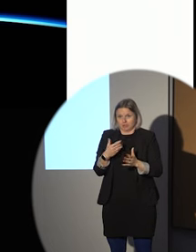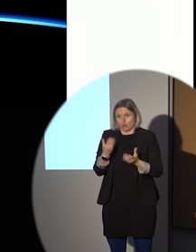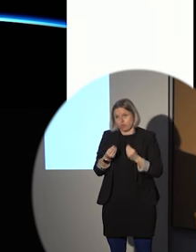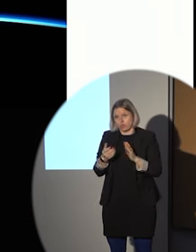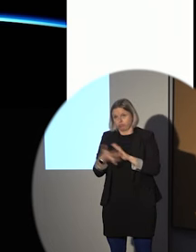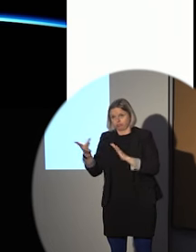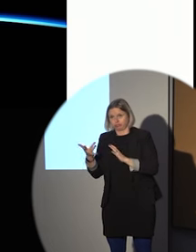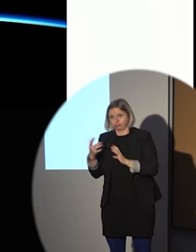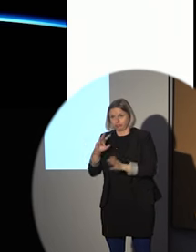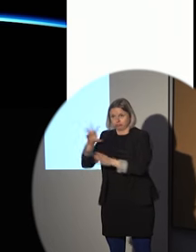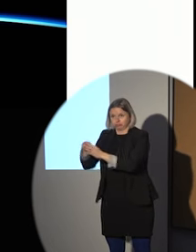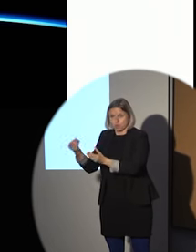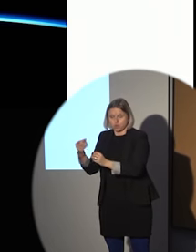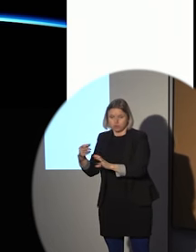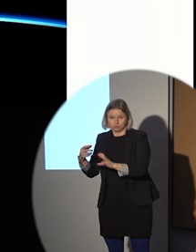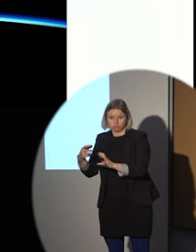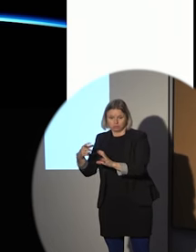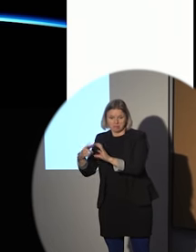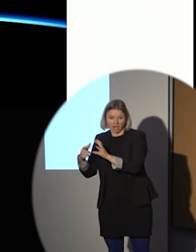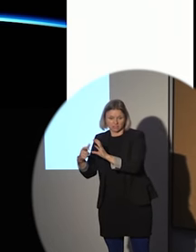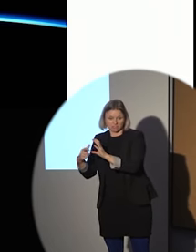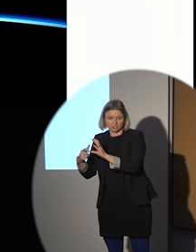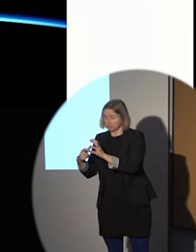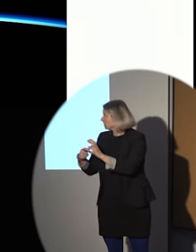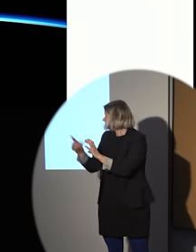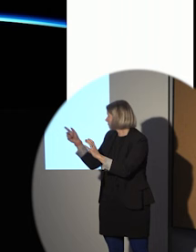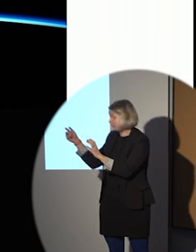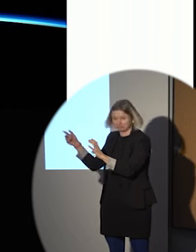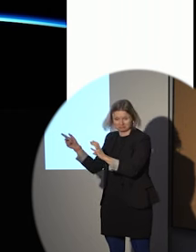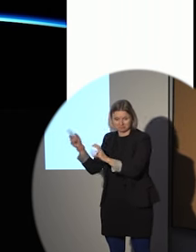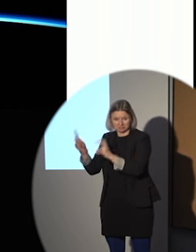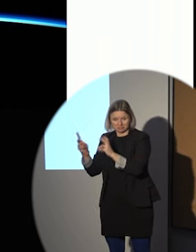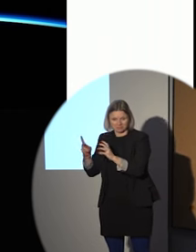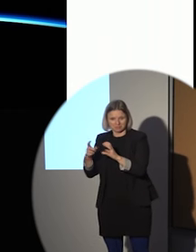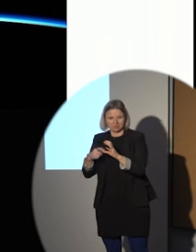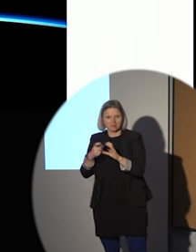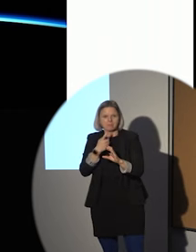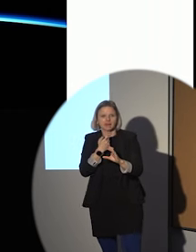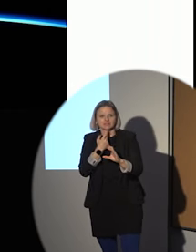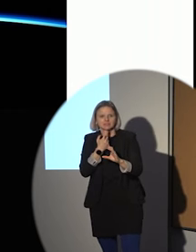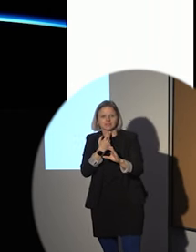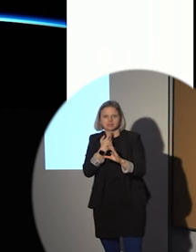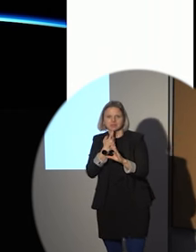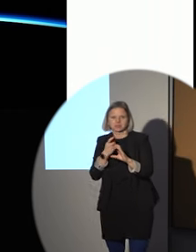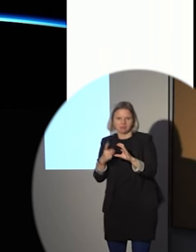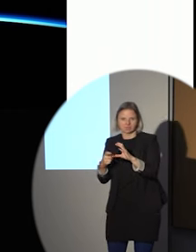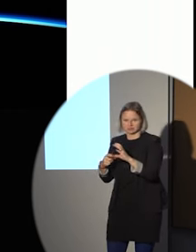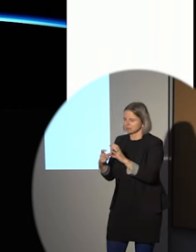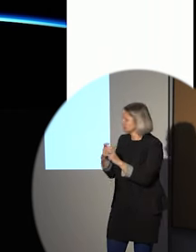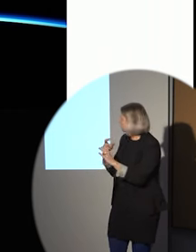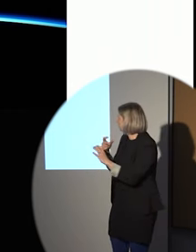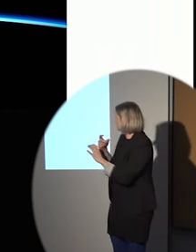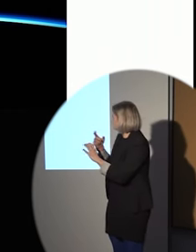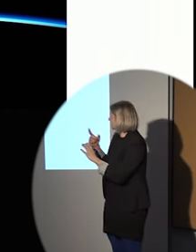j'espère pouvoir vous le démontrer, qu'il n'y a pas de plan B, quoi qu'en disent certains milliardaires. La Terre,